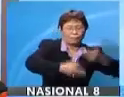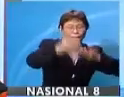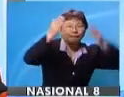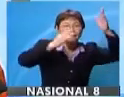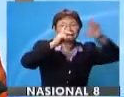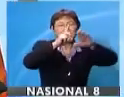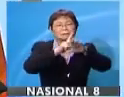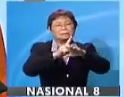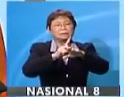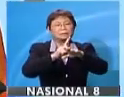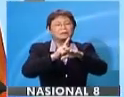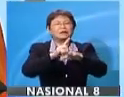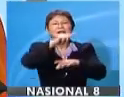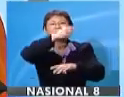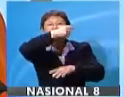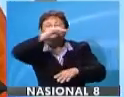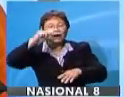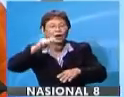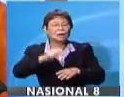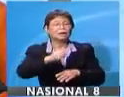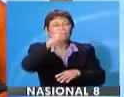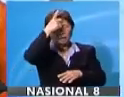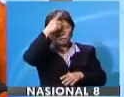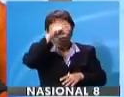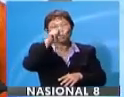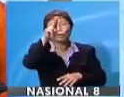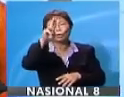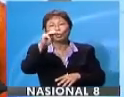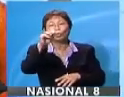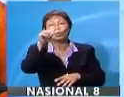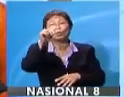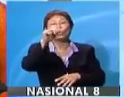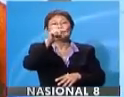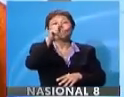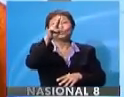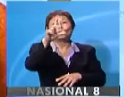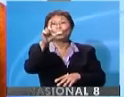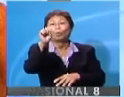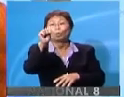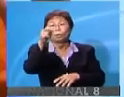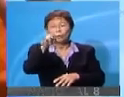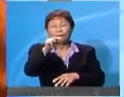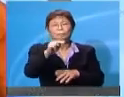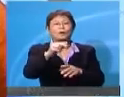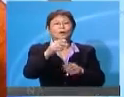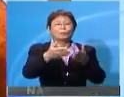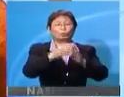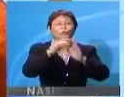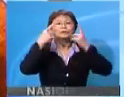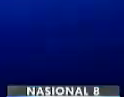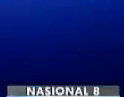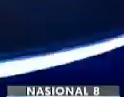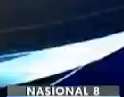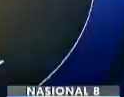Taipei, manakala Datuk Ghulam Jalani sebagai Pesuruhjaya Tinggi ke Brunei.